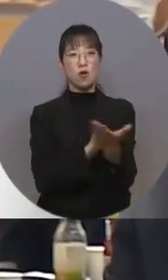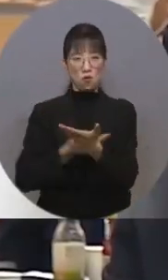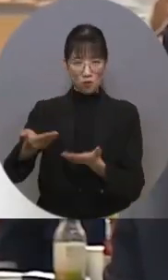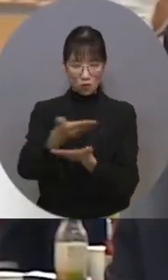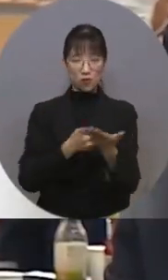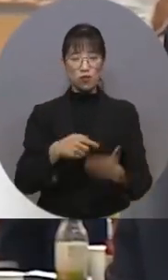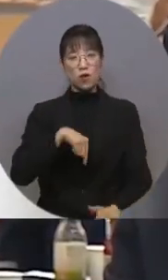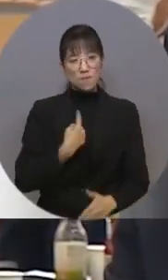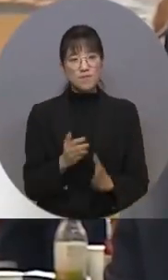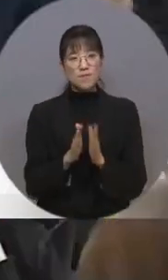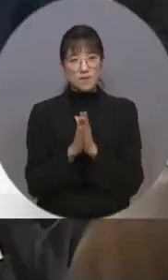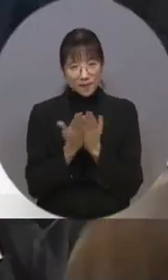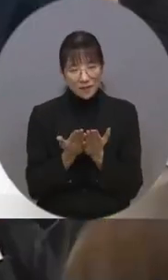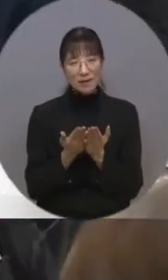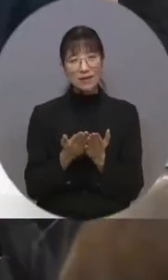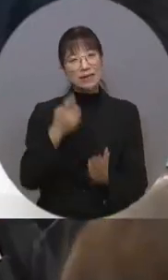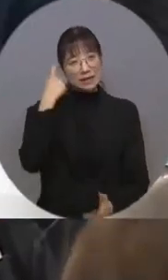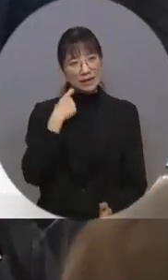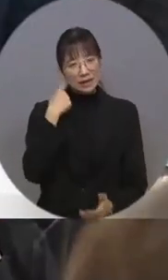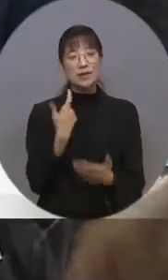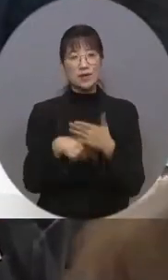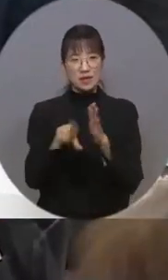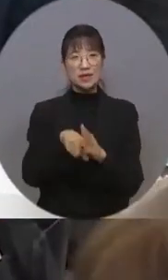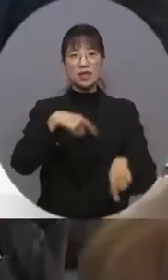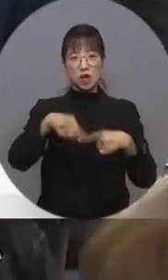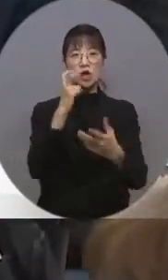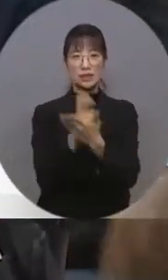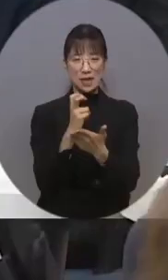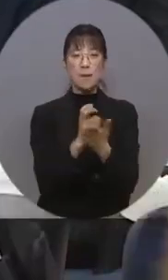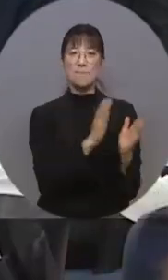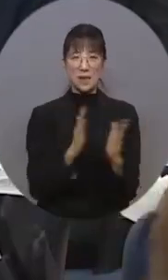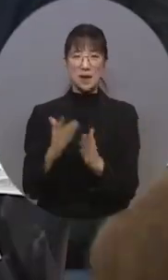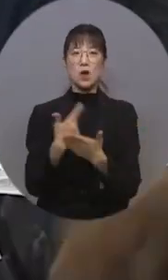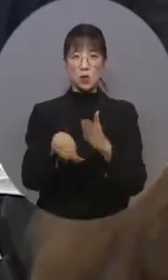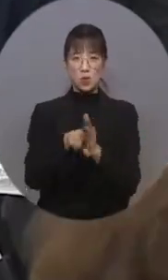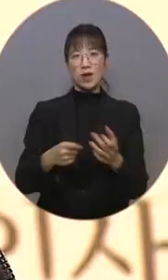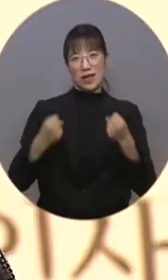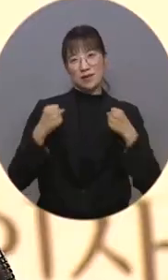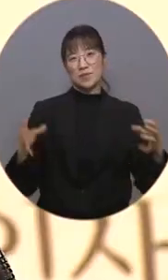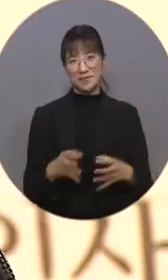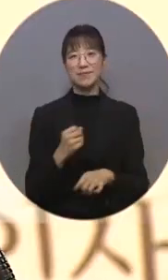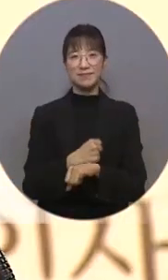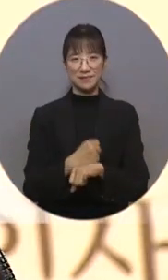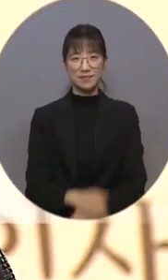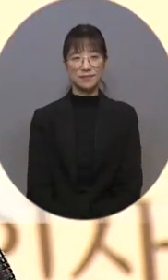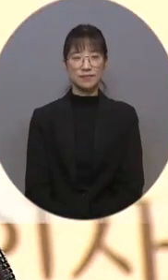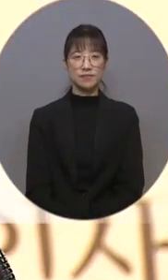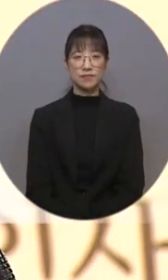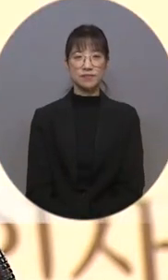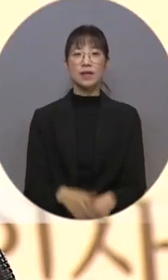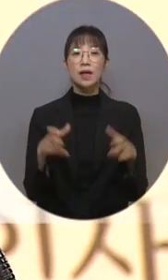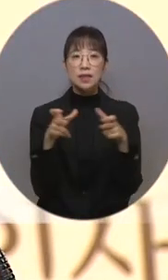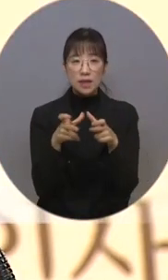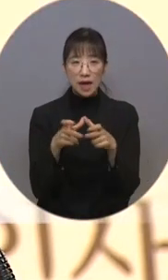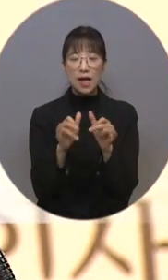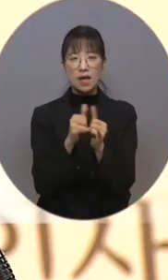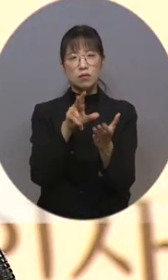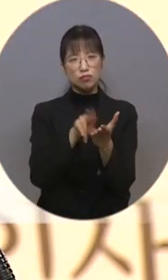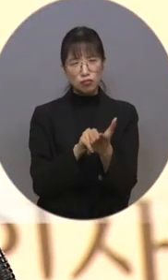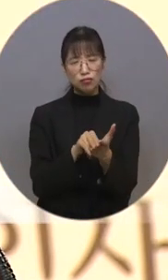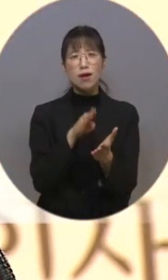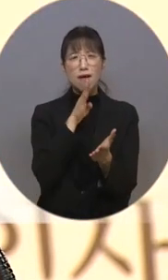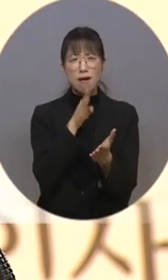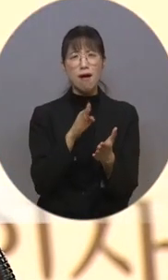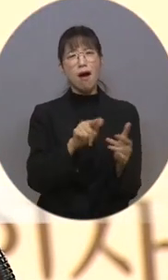당사자가 체감할 수 있는 정책 마련을 위해 힘을 보탠다는 설명입니다. 우리 장애 문제는 사실은 굉장히